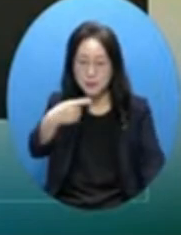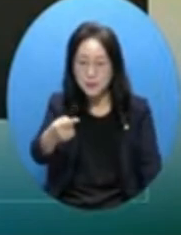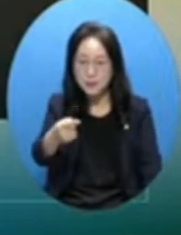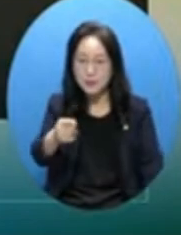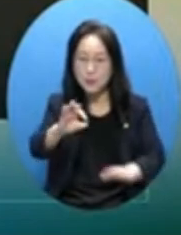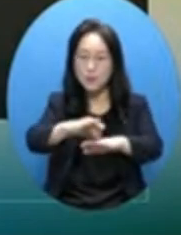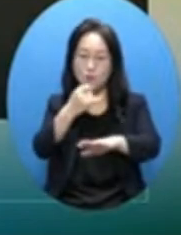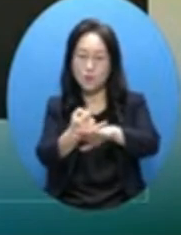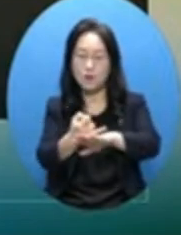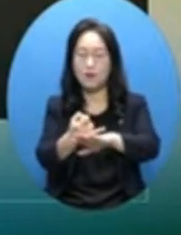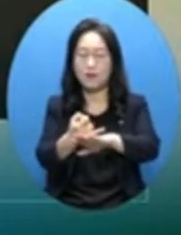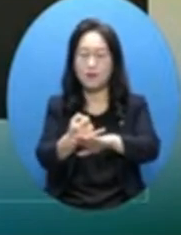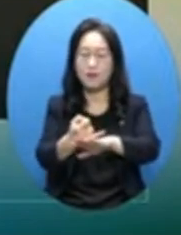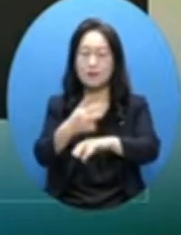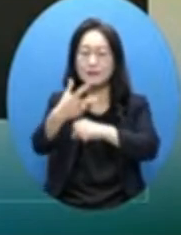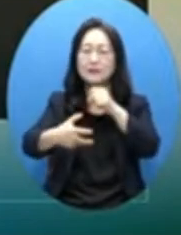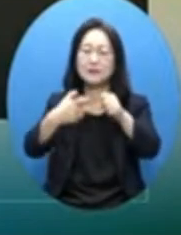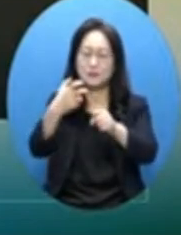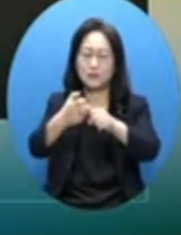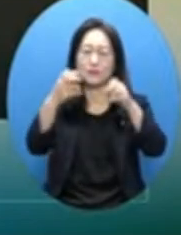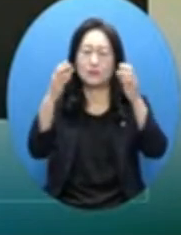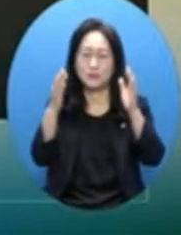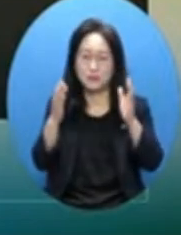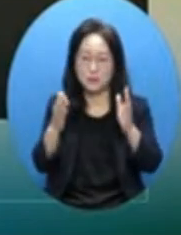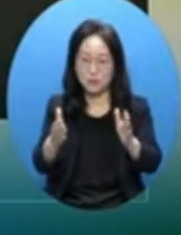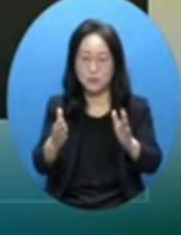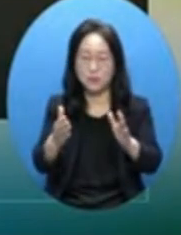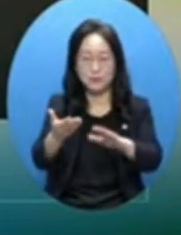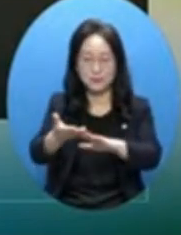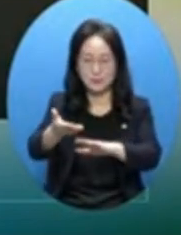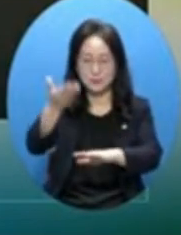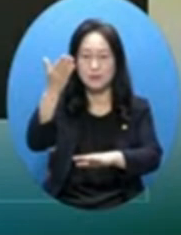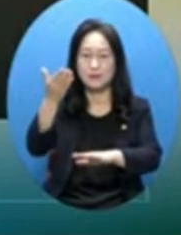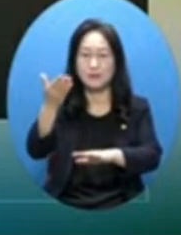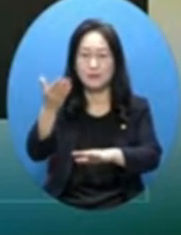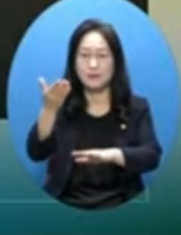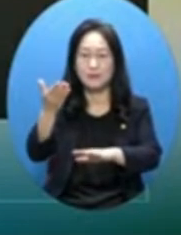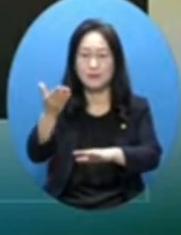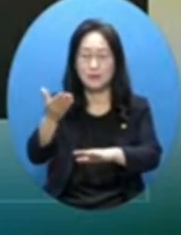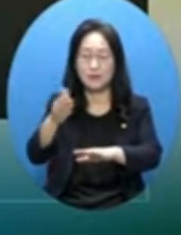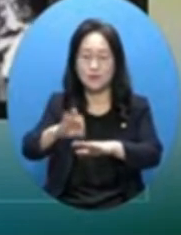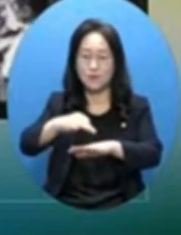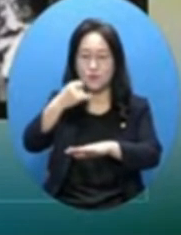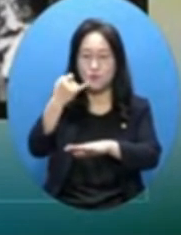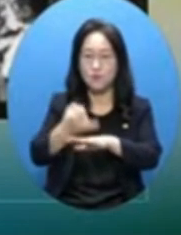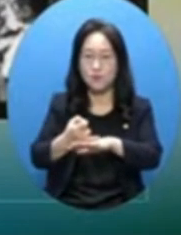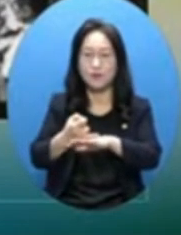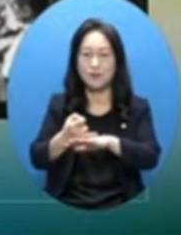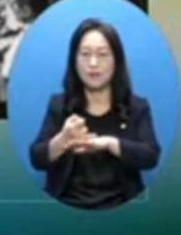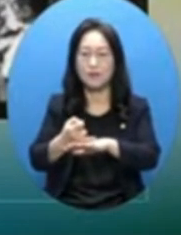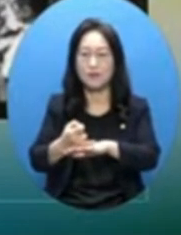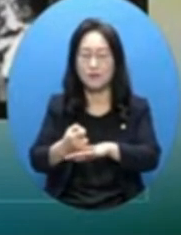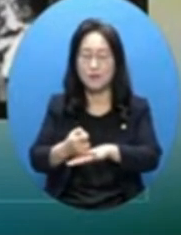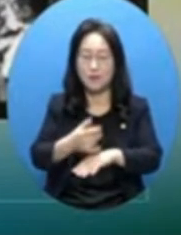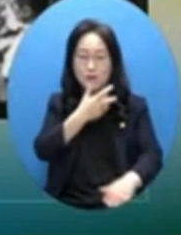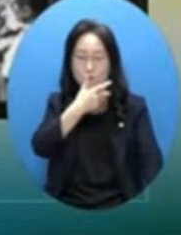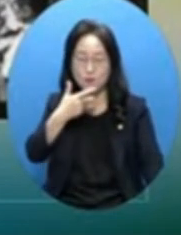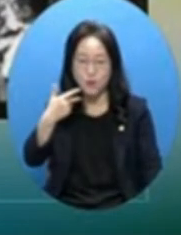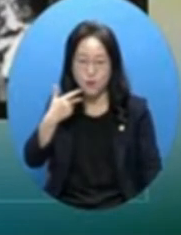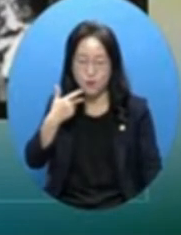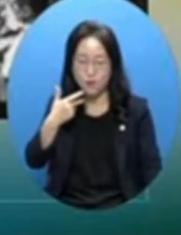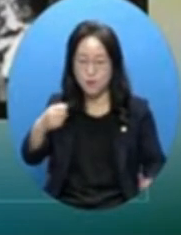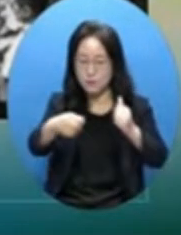왕위에 올라가지고 70년 넘게 국왕의 자리에서 영국과 연방을